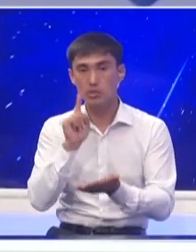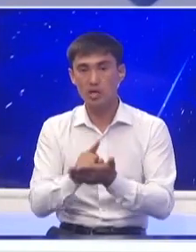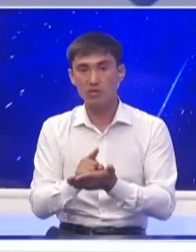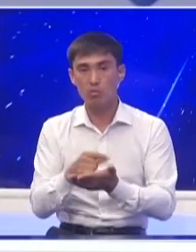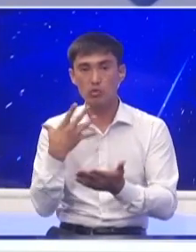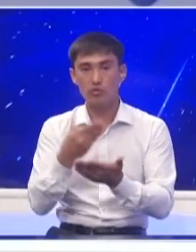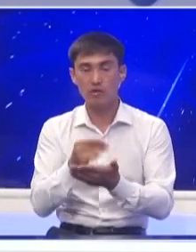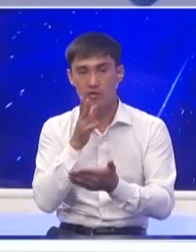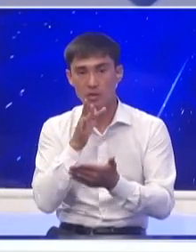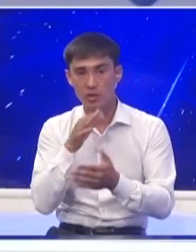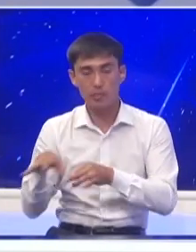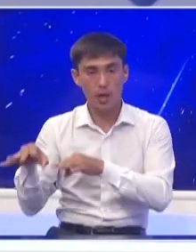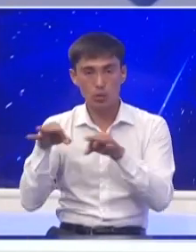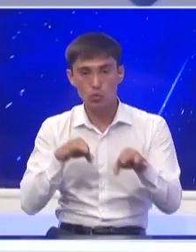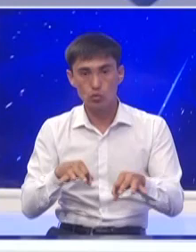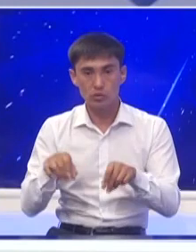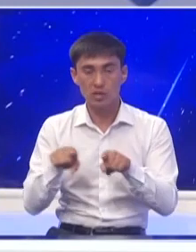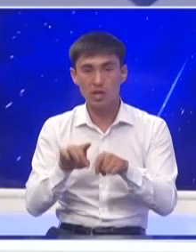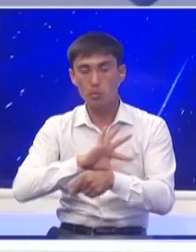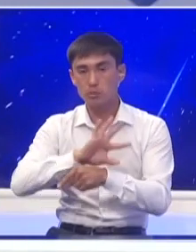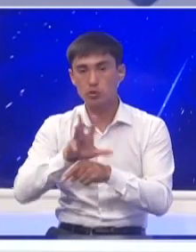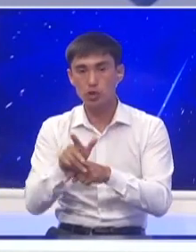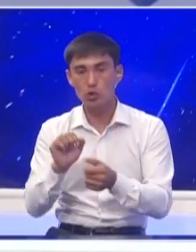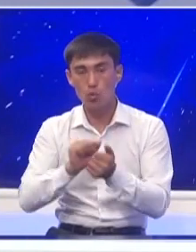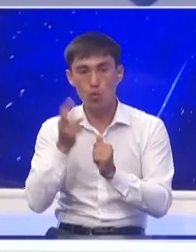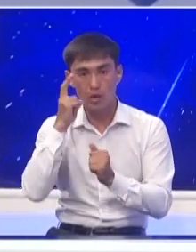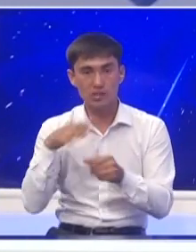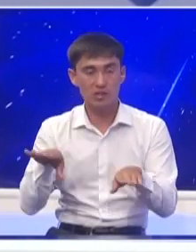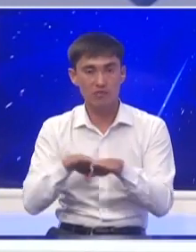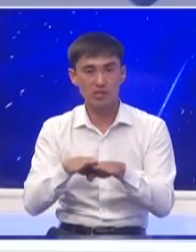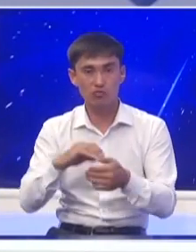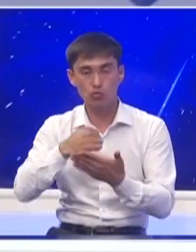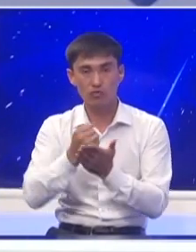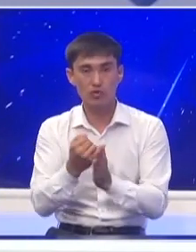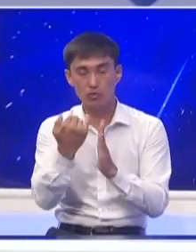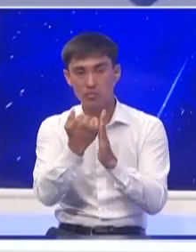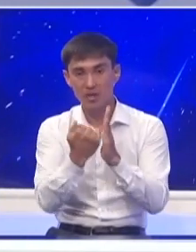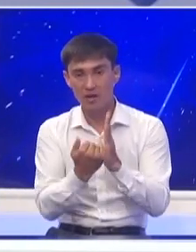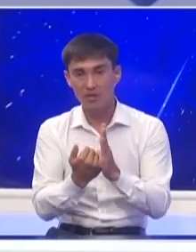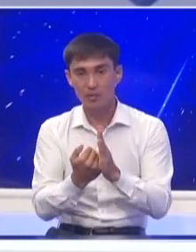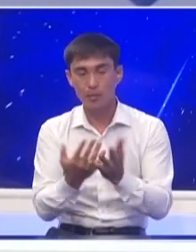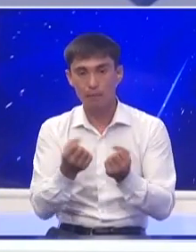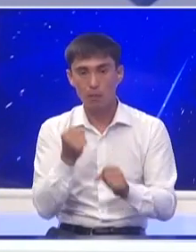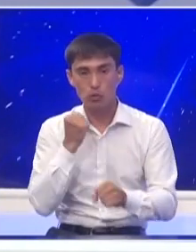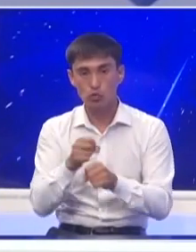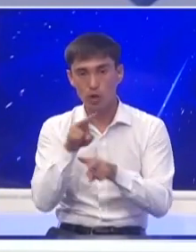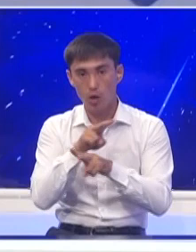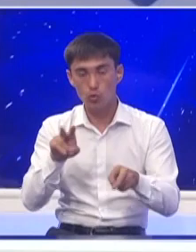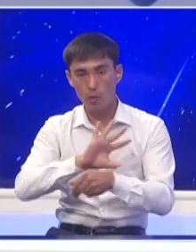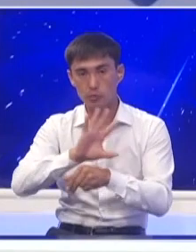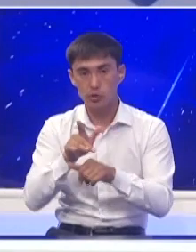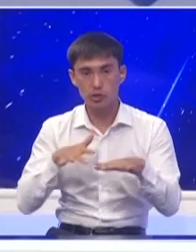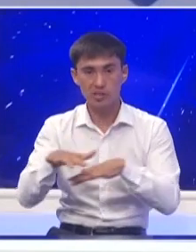по своевременной отгрузке, а также по обеспечению угля в соответствии с утвержденным графиком. Взять под жесткий контроль